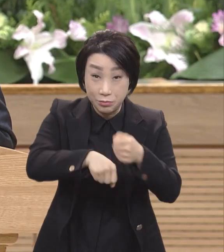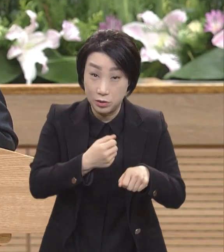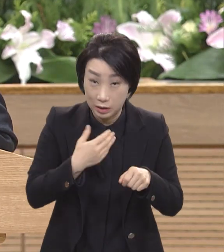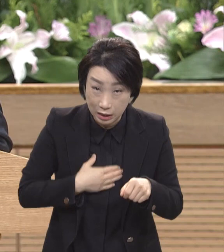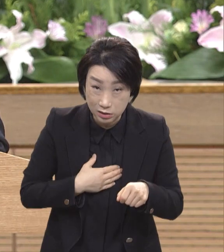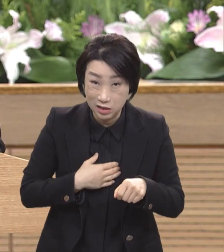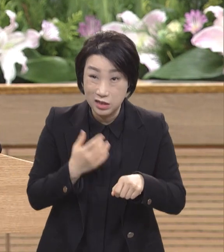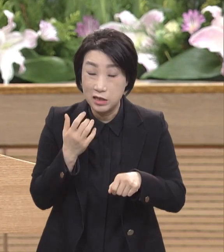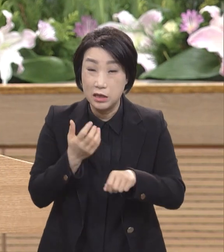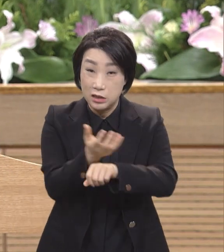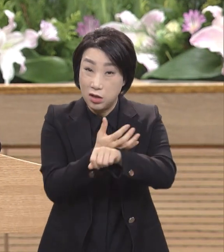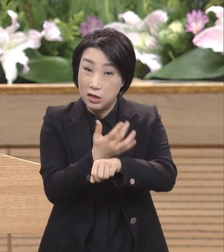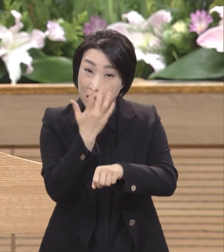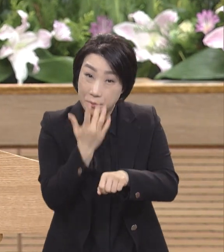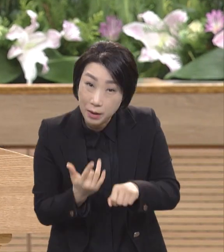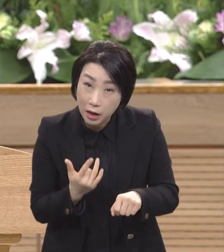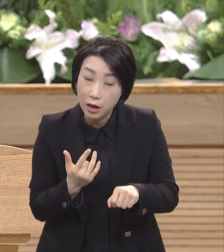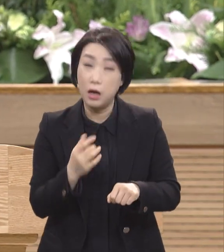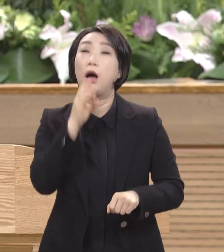털이 빠졌거나